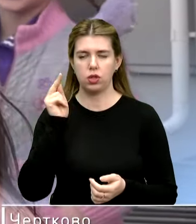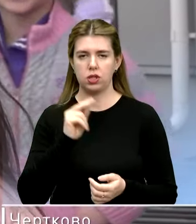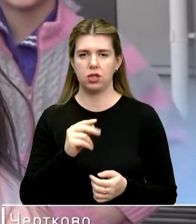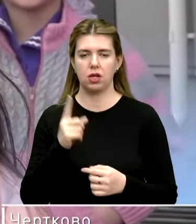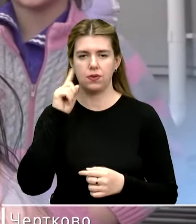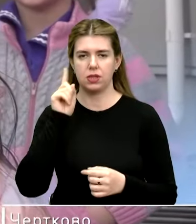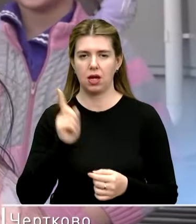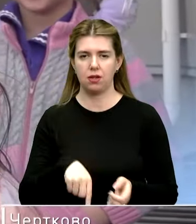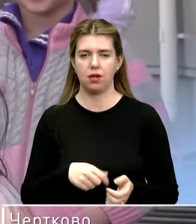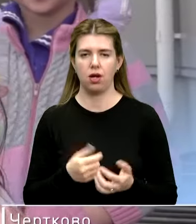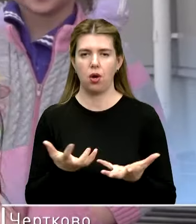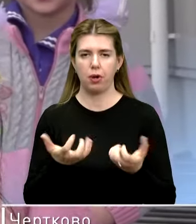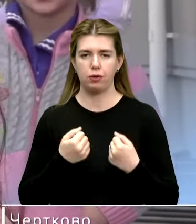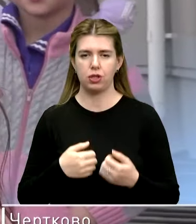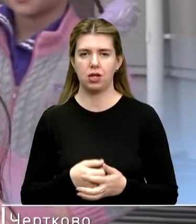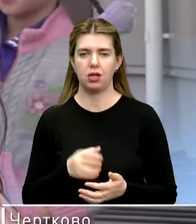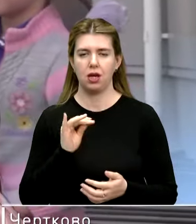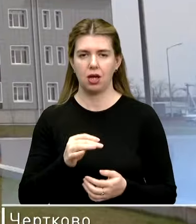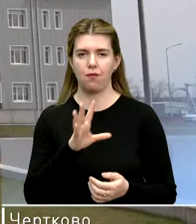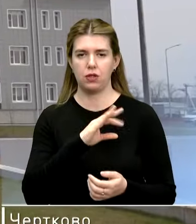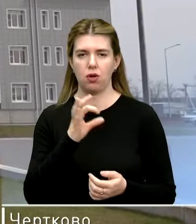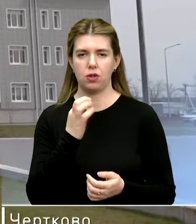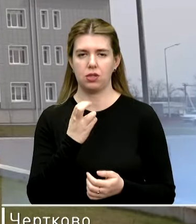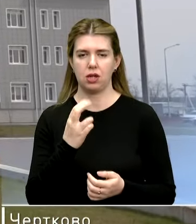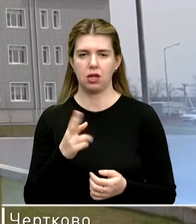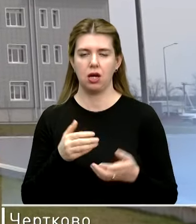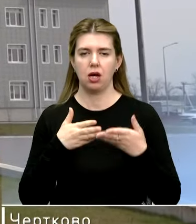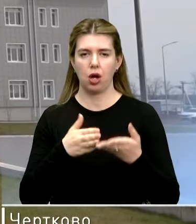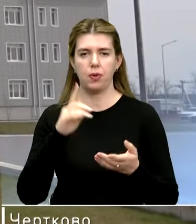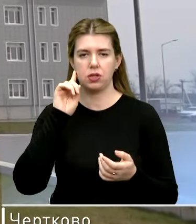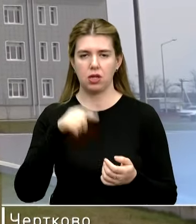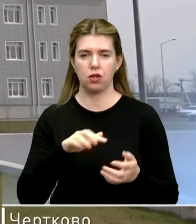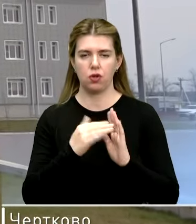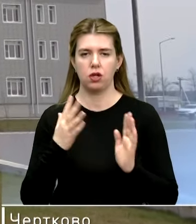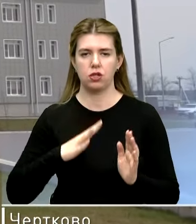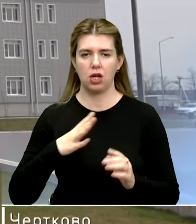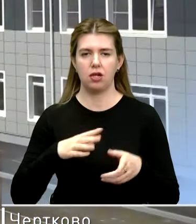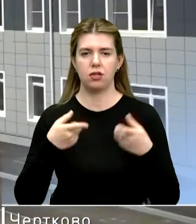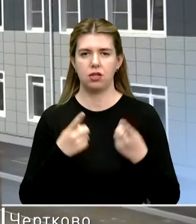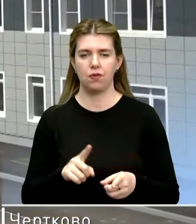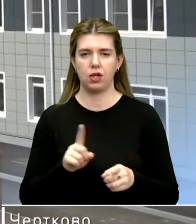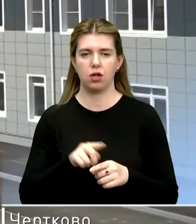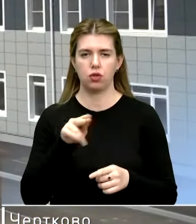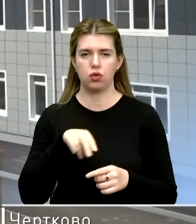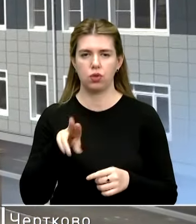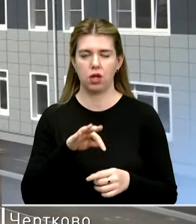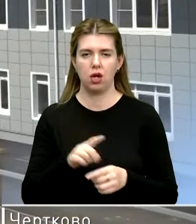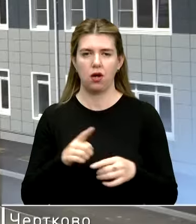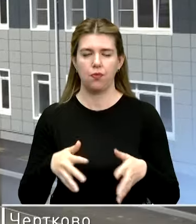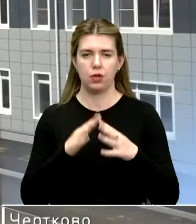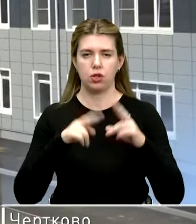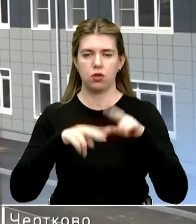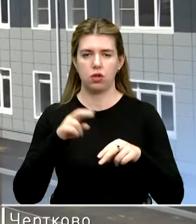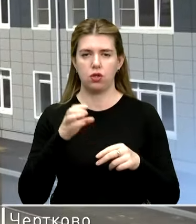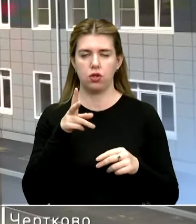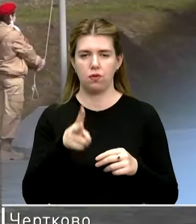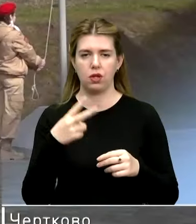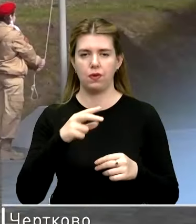Учиться, знания получать и оценки. Этот корабль знаний хуторяне ждали действительно как чудо. Возводить его начали еще